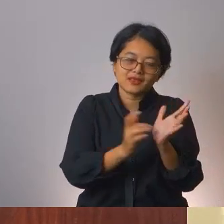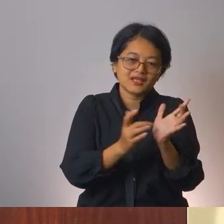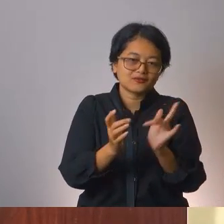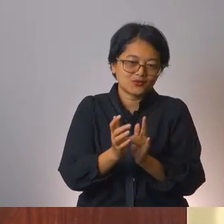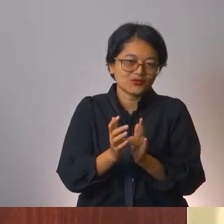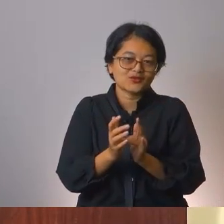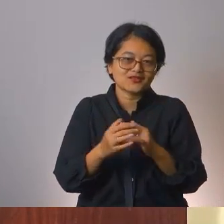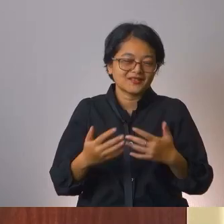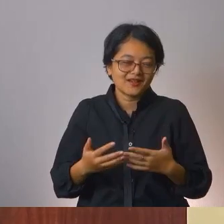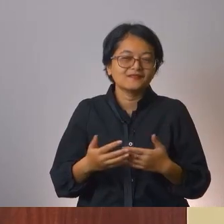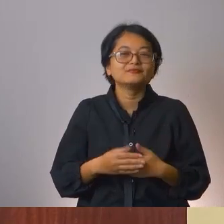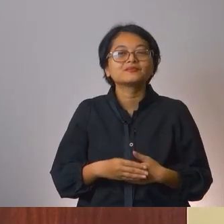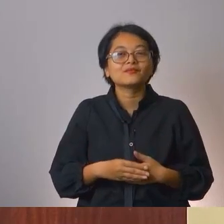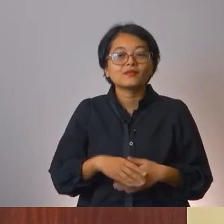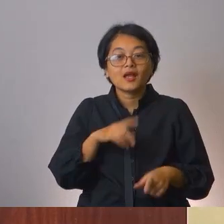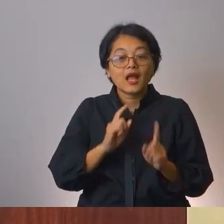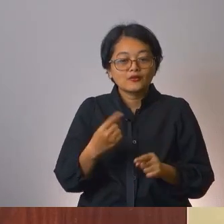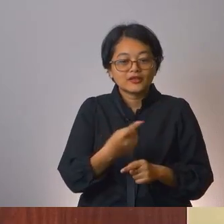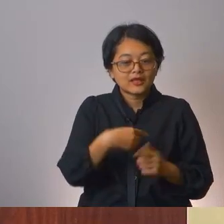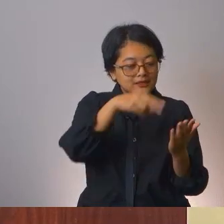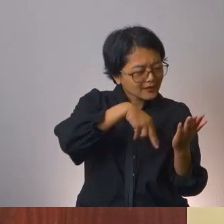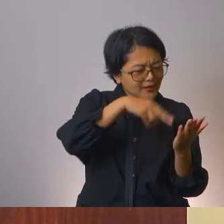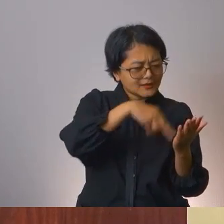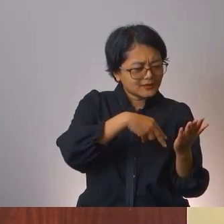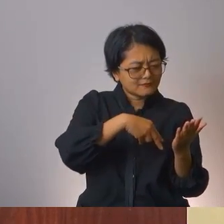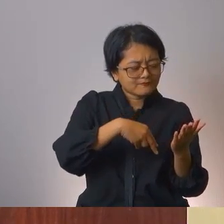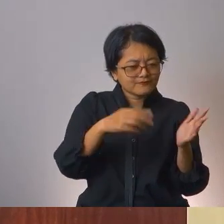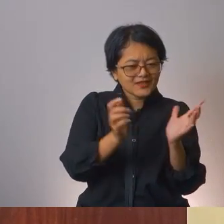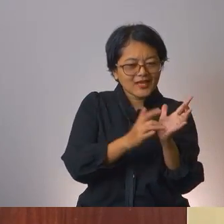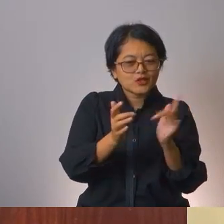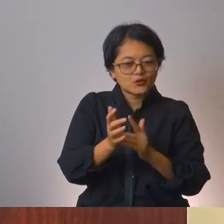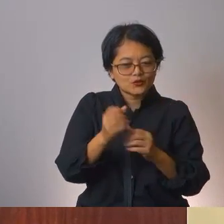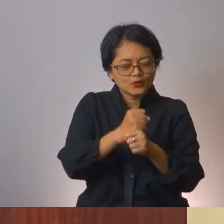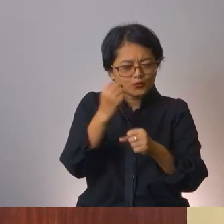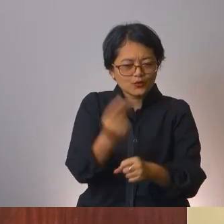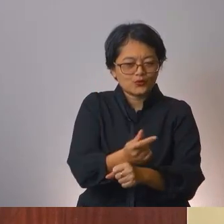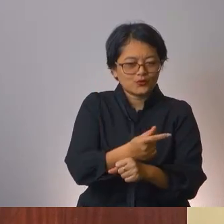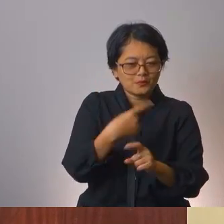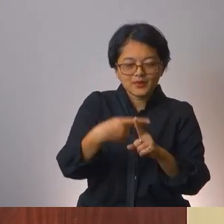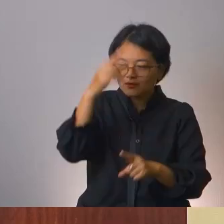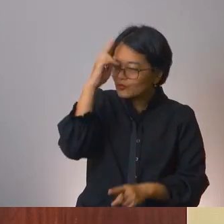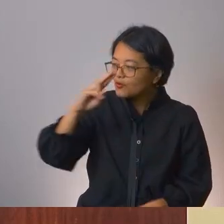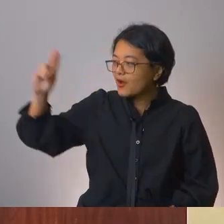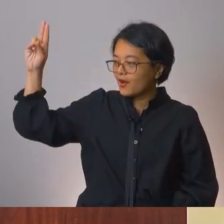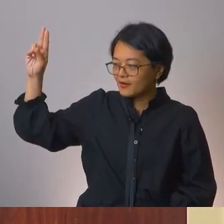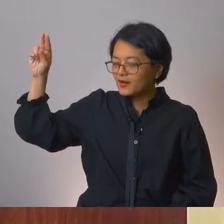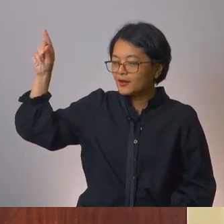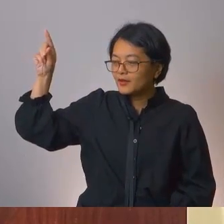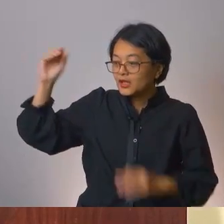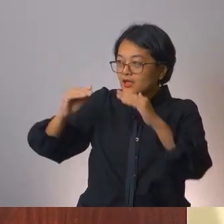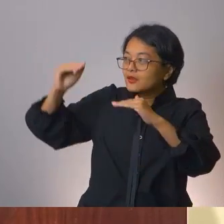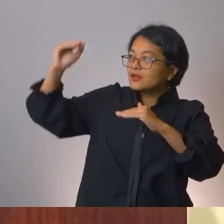sahabat-sahabat Yesus, Yesus yang adalah Tuhan, yang adalah guru, merendahkan diri